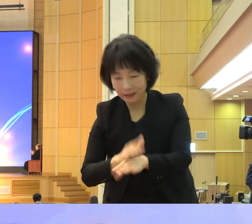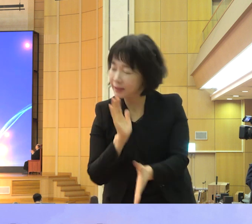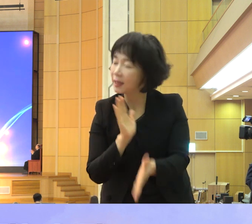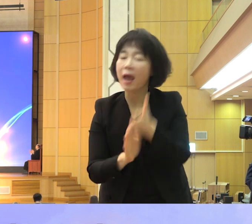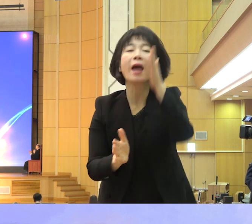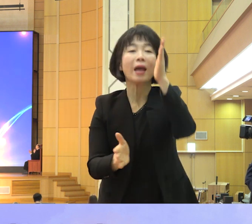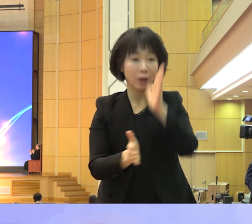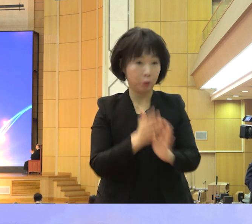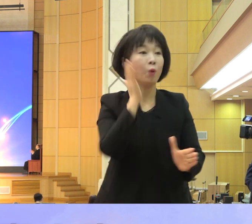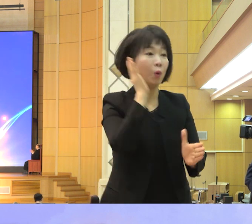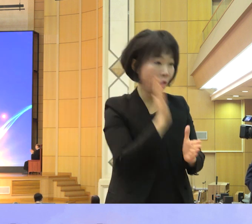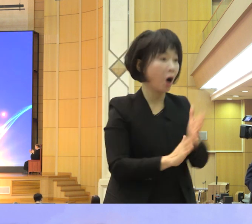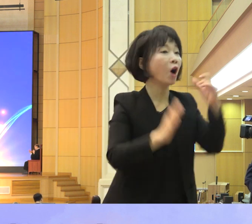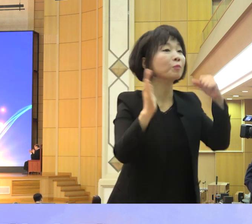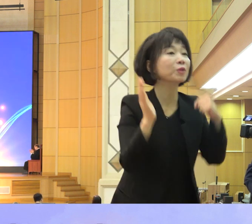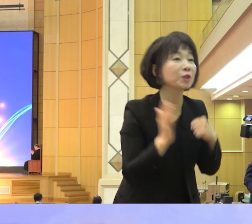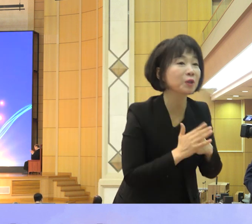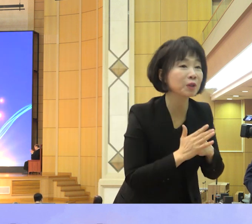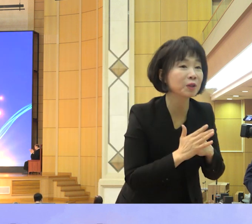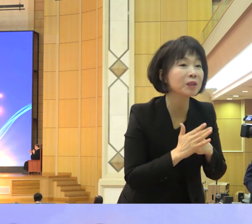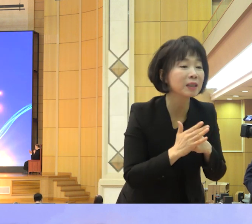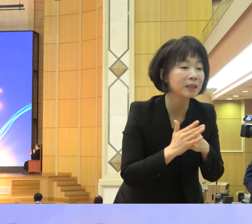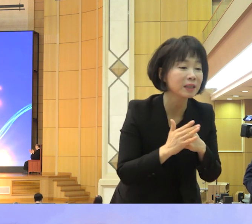부족하며 지혜도